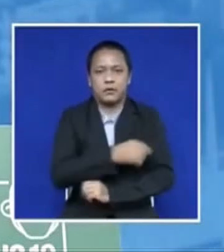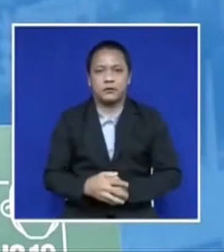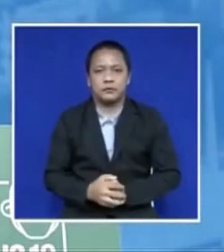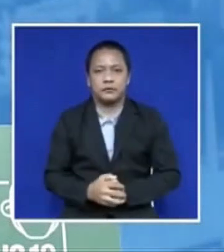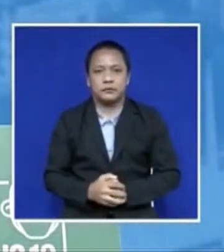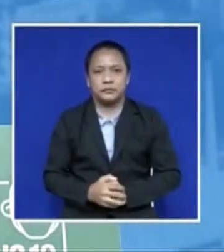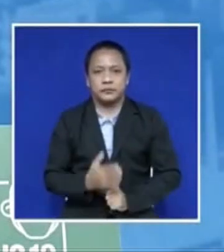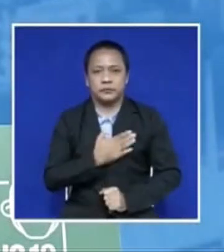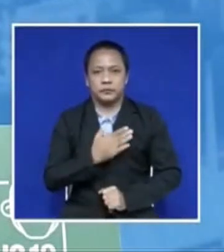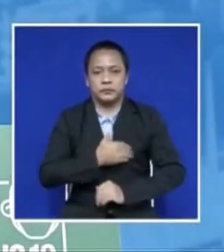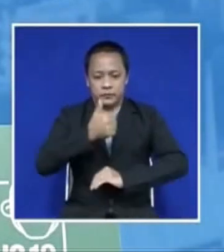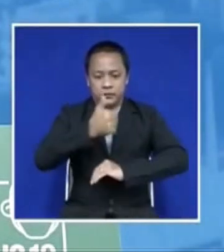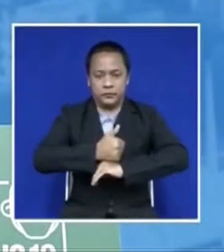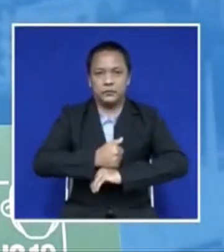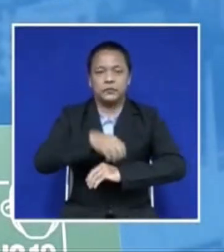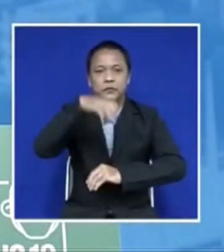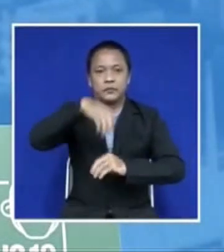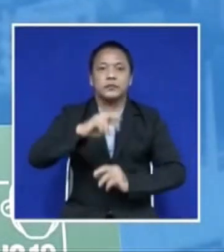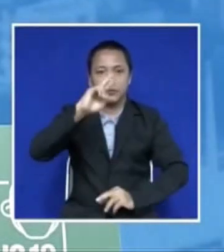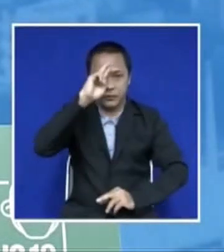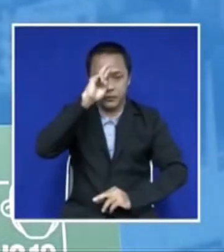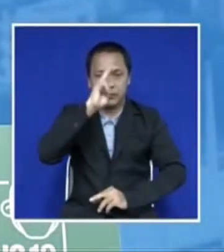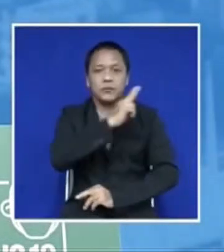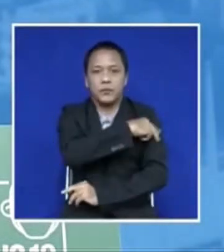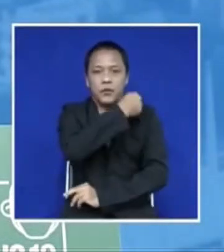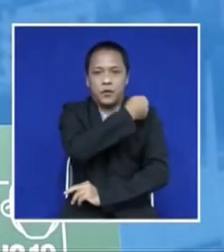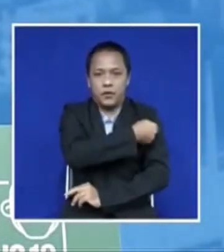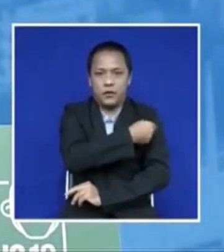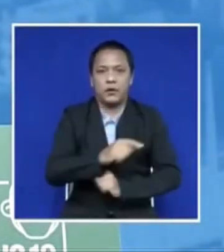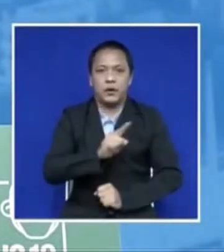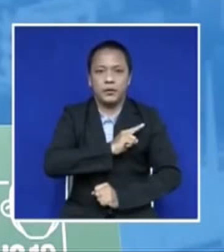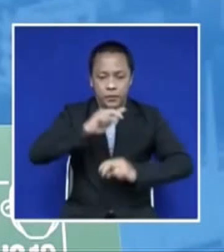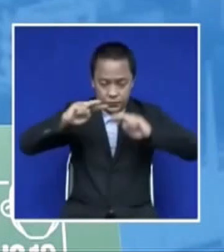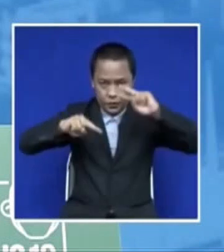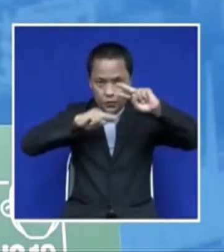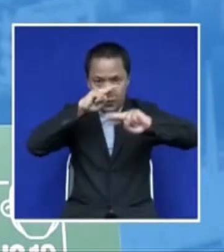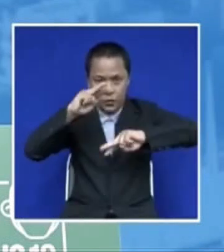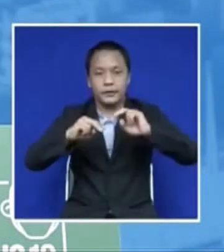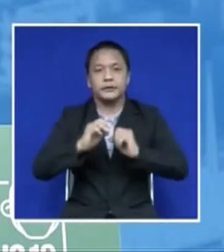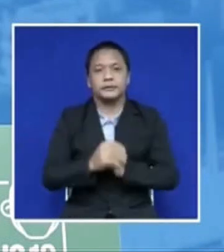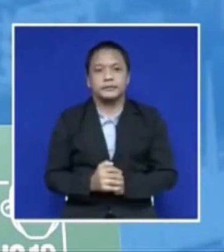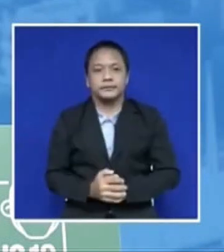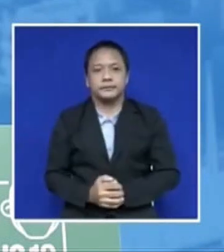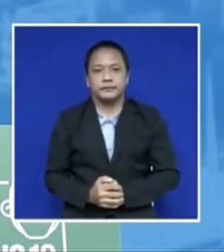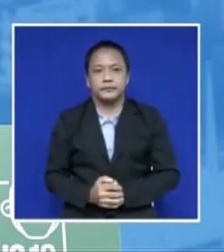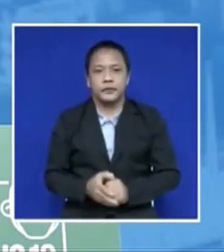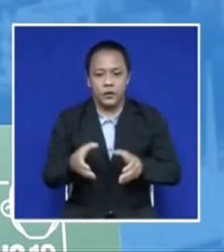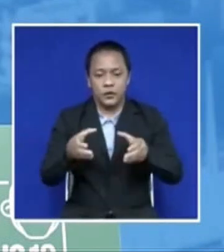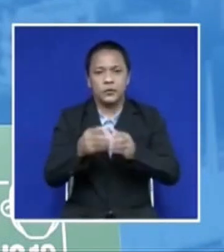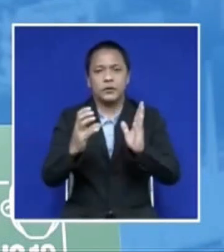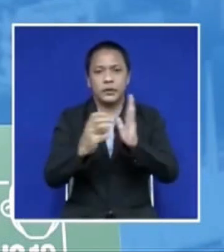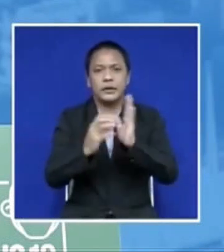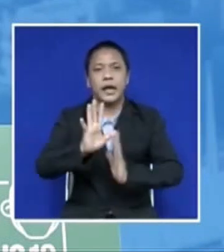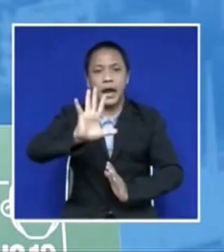เป็น Caseเกี่ยวพันกับวันที่ 17ธันวาคมเรื่องของแม่ค้าที่เป็นเจ้าของแผงแท้และก็เป็นแพปลา